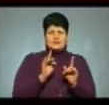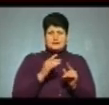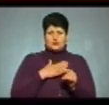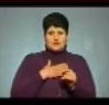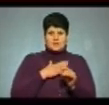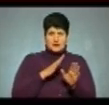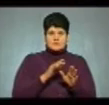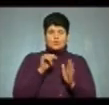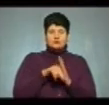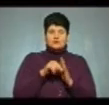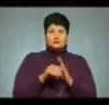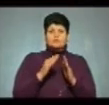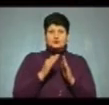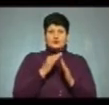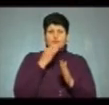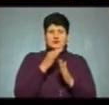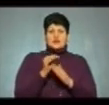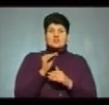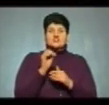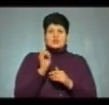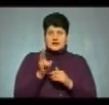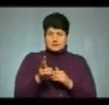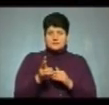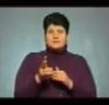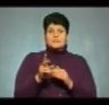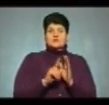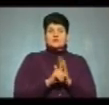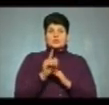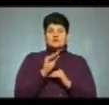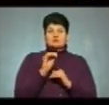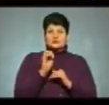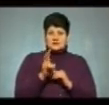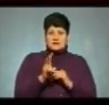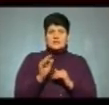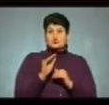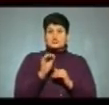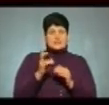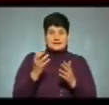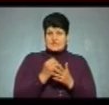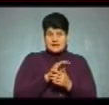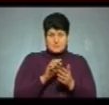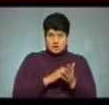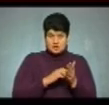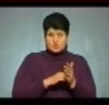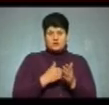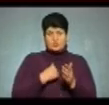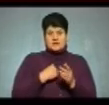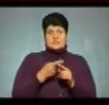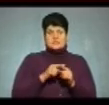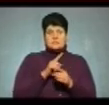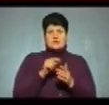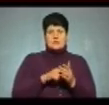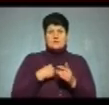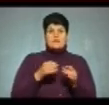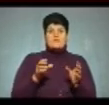бо внутрішньобудинково відповідає ЖЕКи, тобто спочатку в ЖЕК, якщо ЖЕК не знайде причину, до нас і ці питання ми вирішуємо